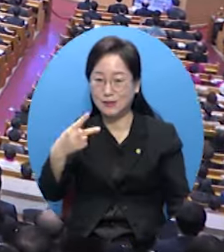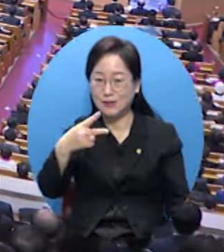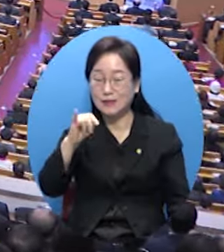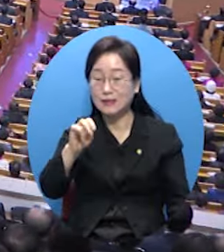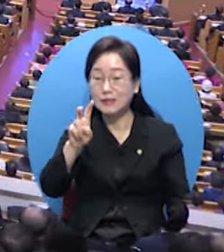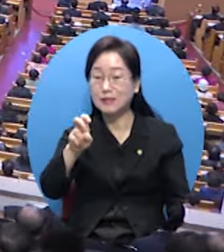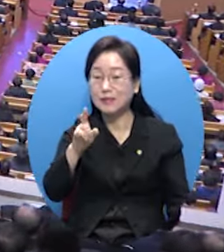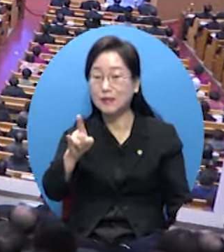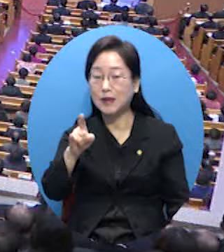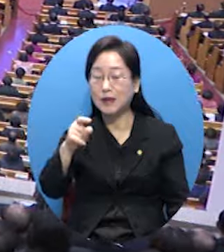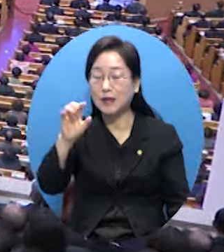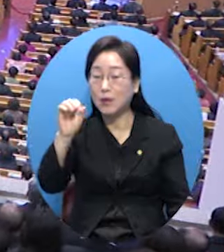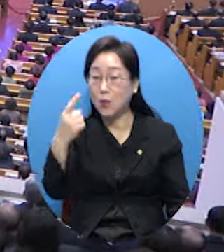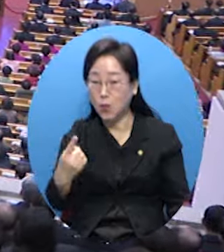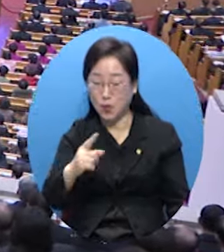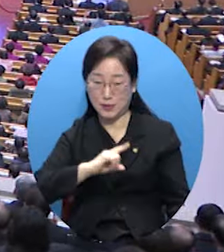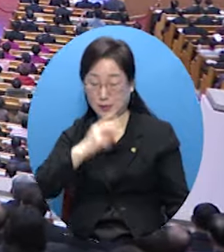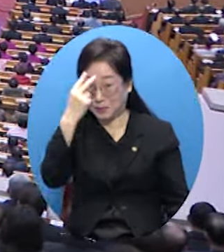바디메오.